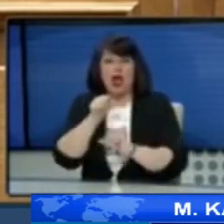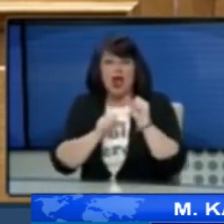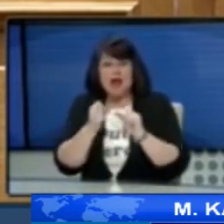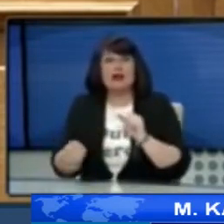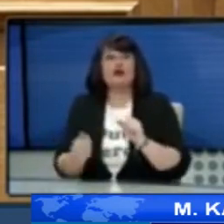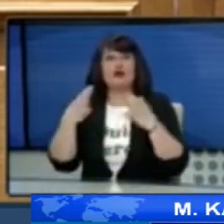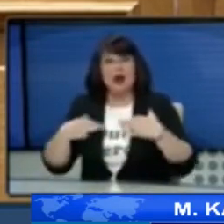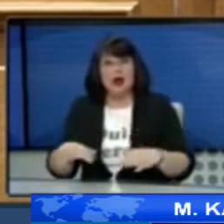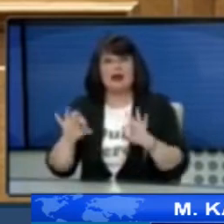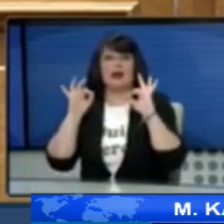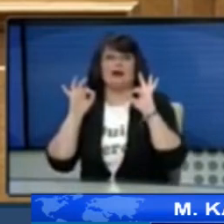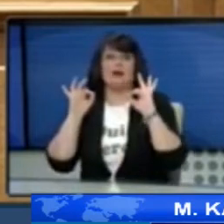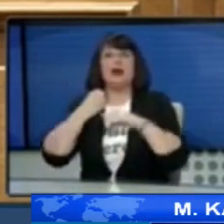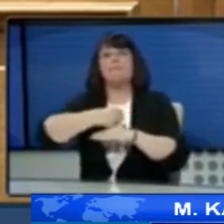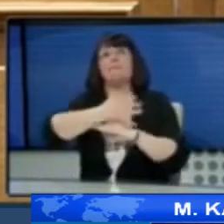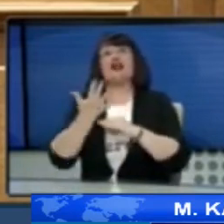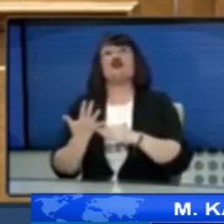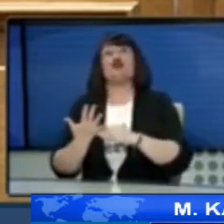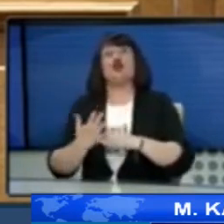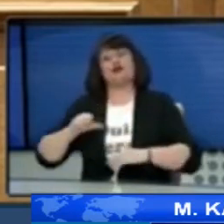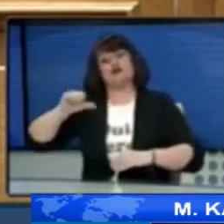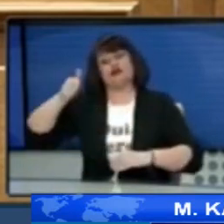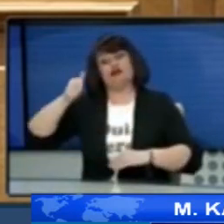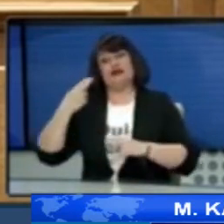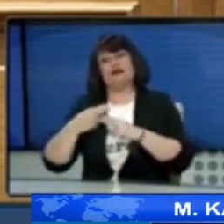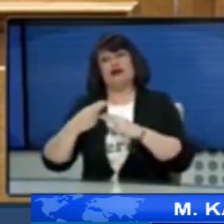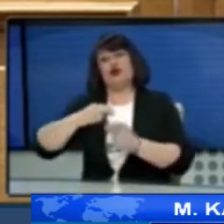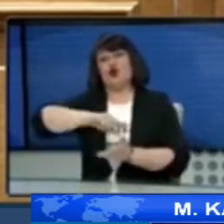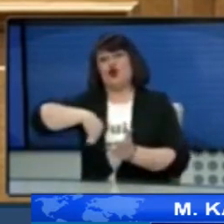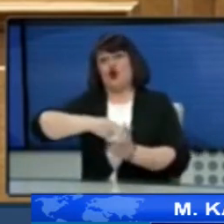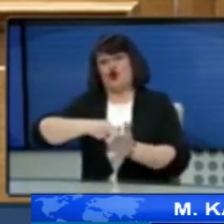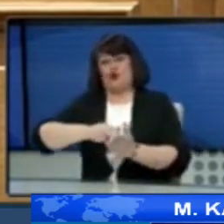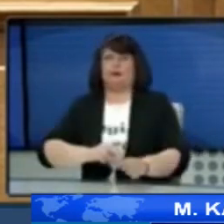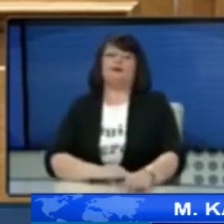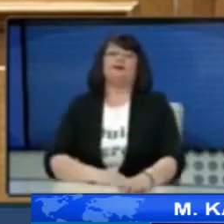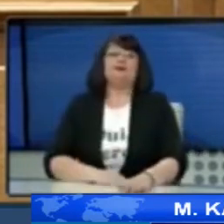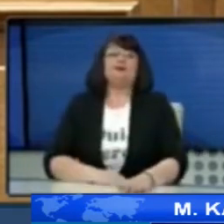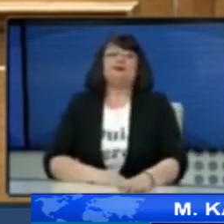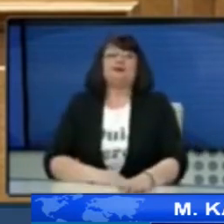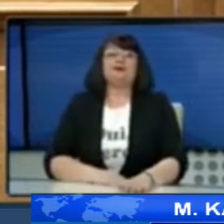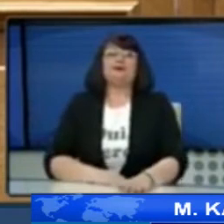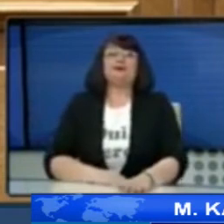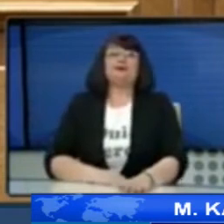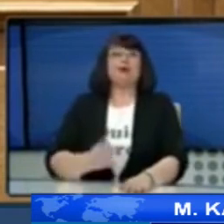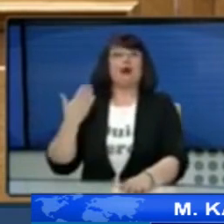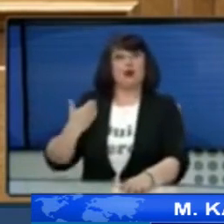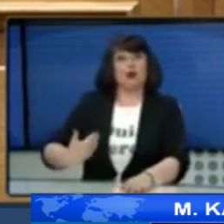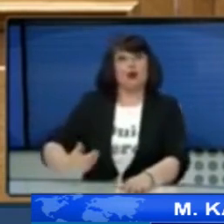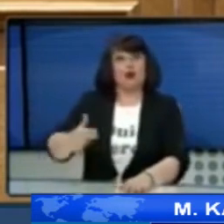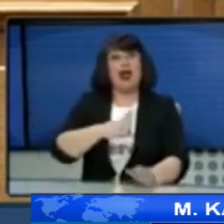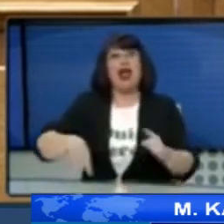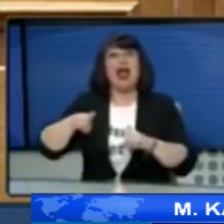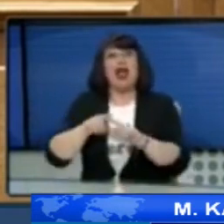νέο ξεκίνημα με το ΠΑΣΟΚ πρωταγωνιστή. Κυρίες και κύριοι συνάδελφοι, εδώ και καιρό η χώρα έχει μπει σε